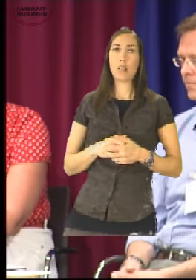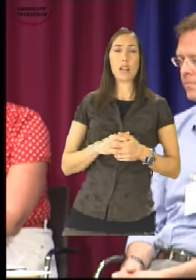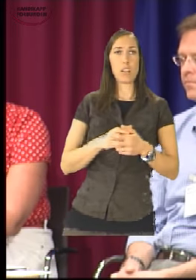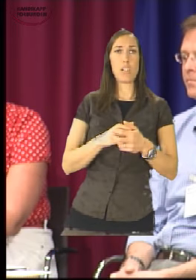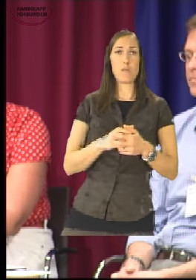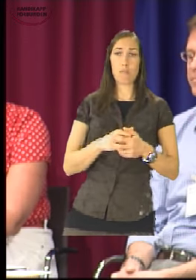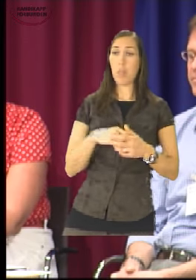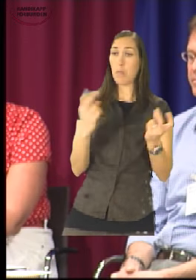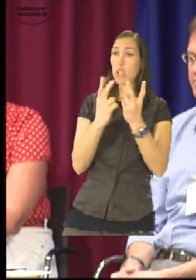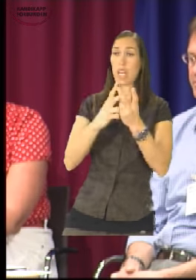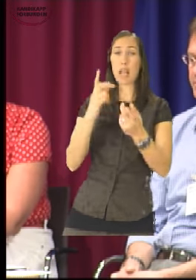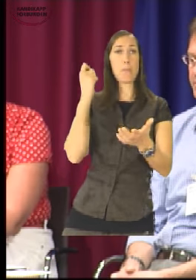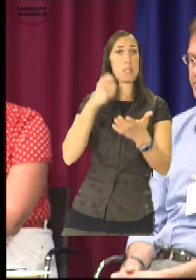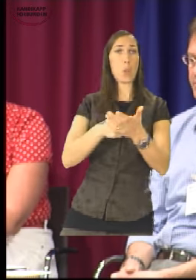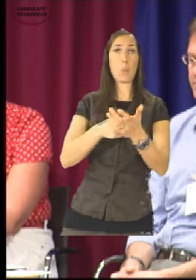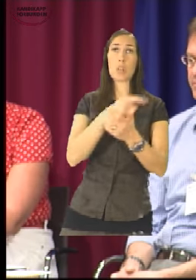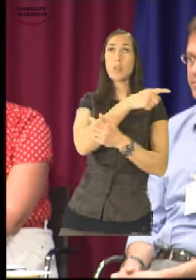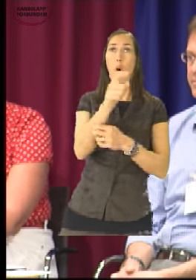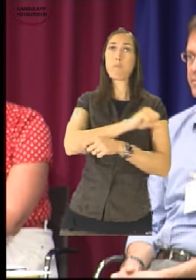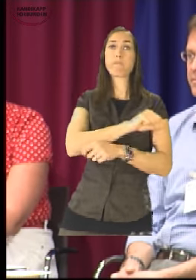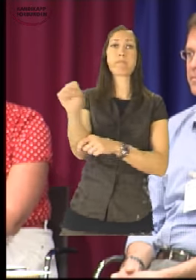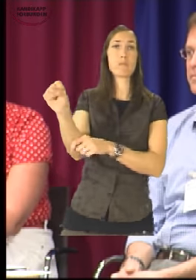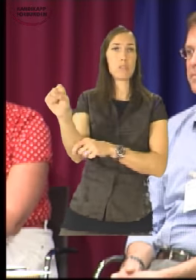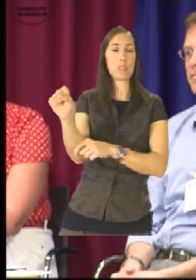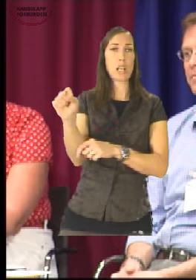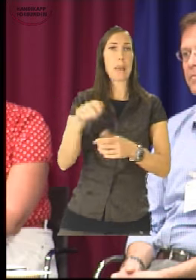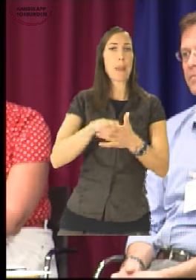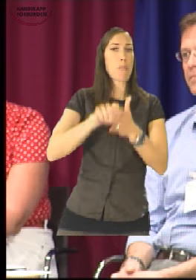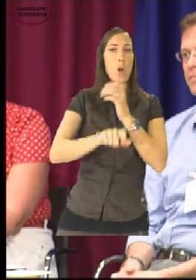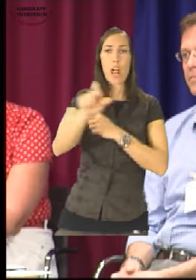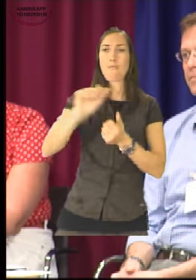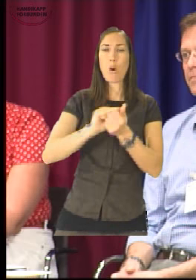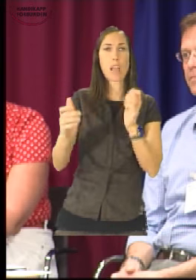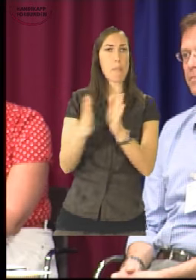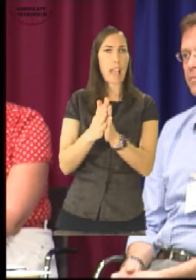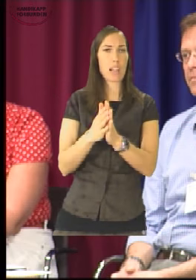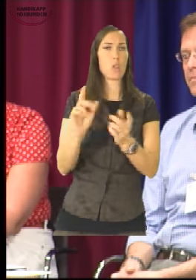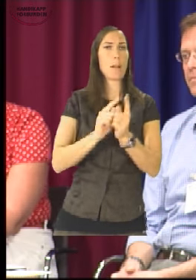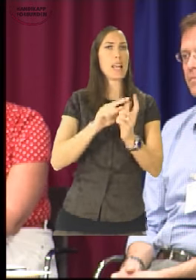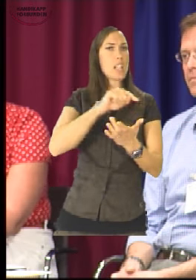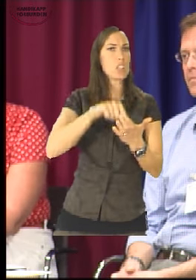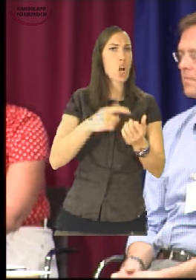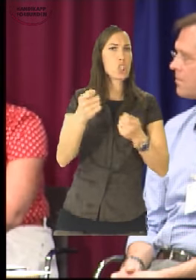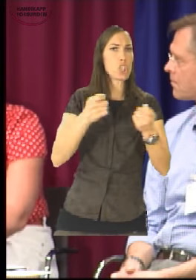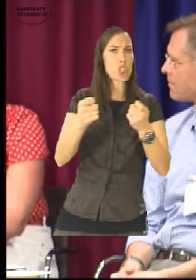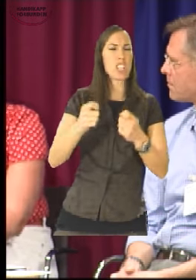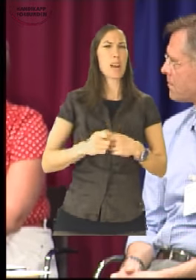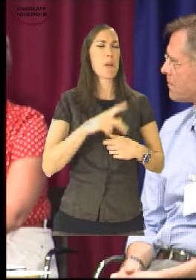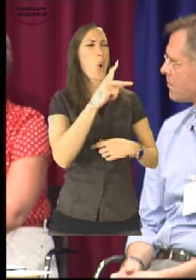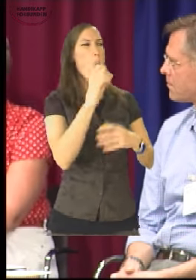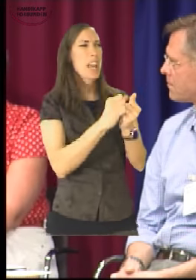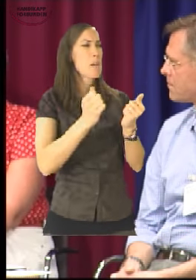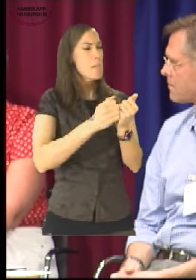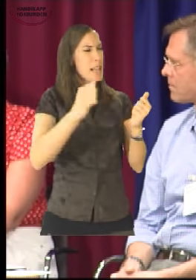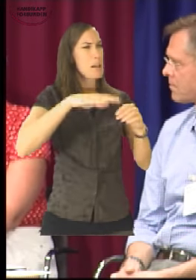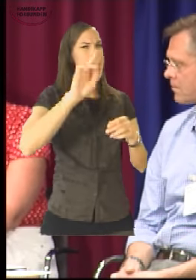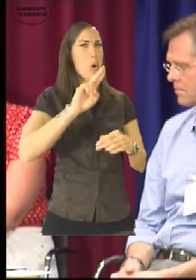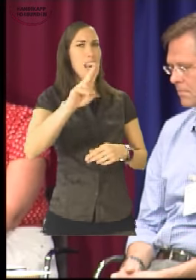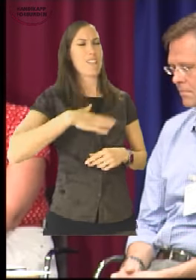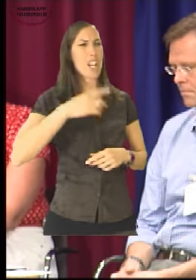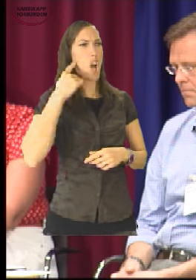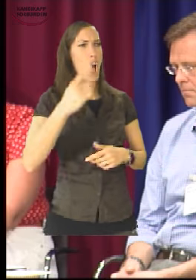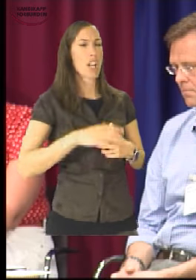på den enskilde medborgaren. Och man styr det centralt ifrån med hårda nyfödda. Men så lite mer konkret. Ja. Att